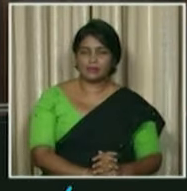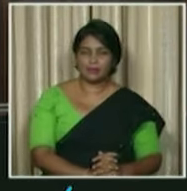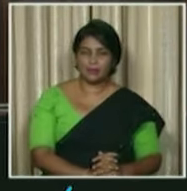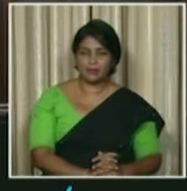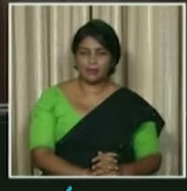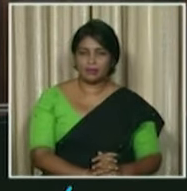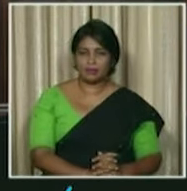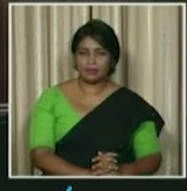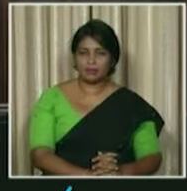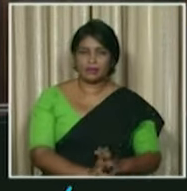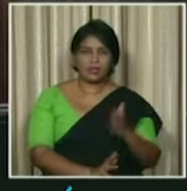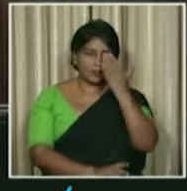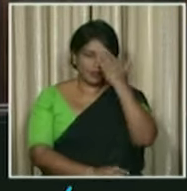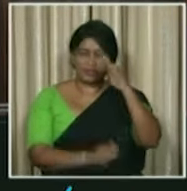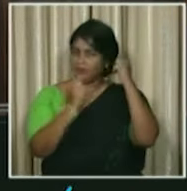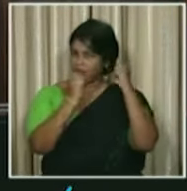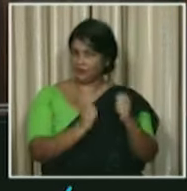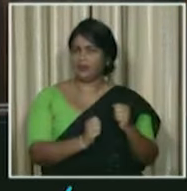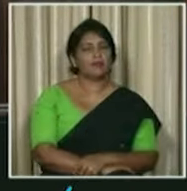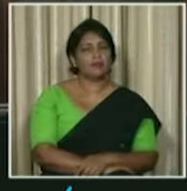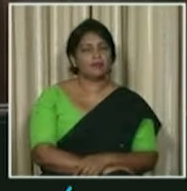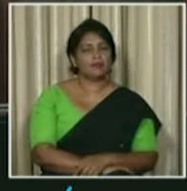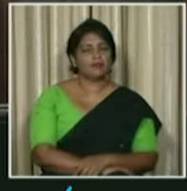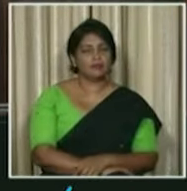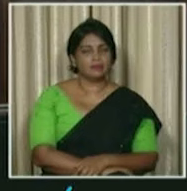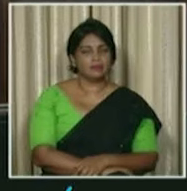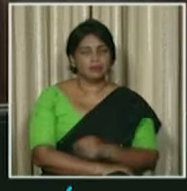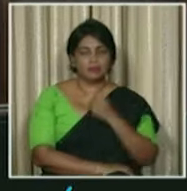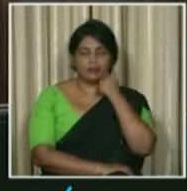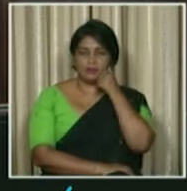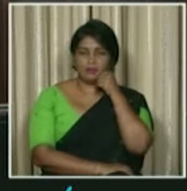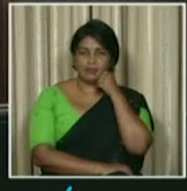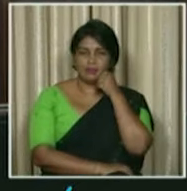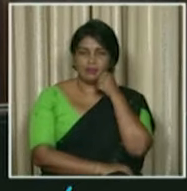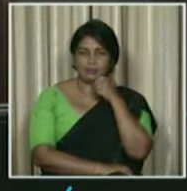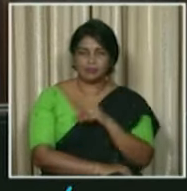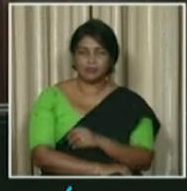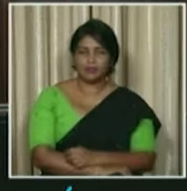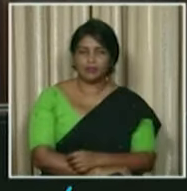ගරුමන්තු මන්ත්‍රීවරයා කරුණාකරලා වාඩි වෙන්න බාධා කරන්න එපා.